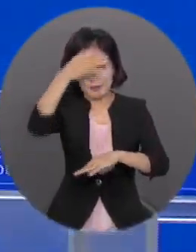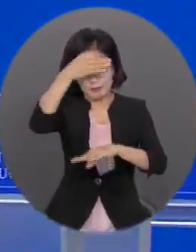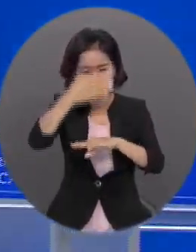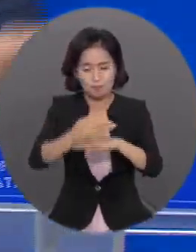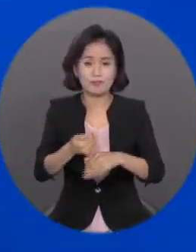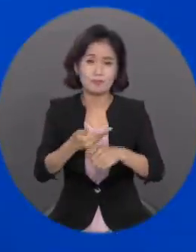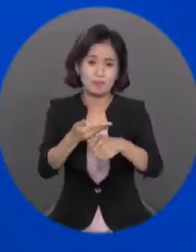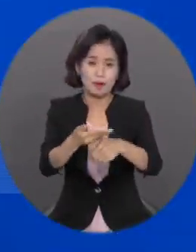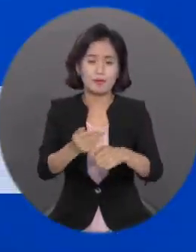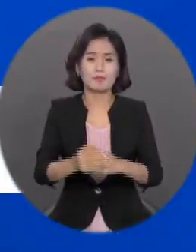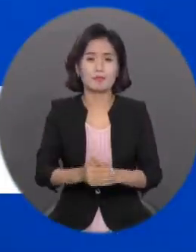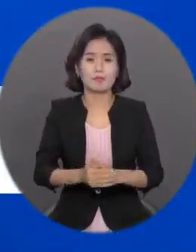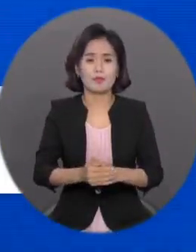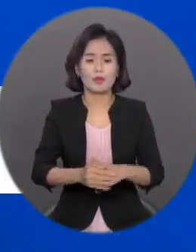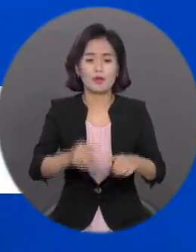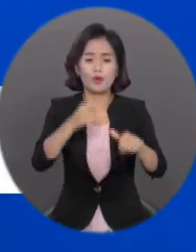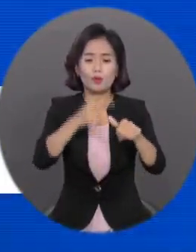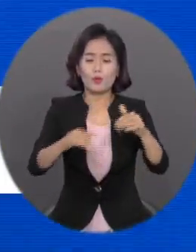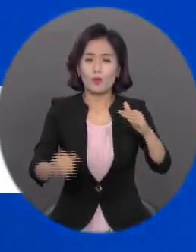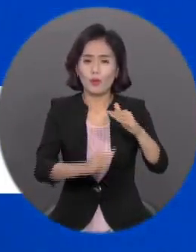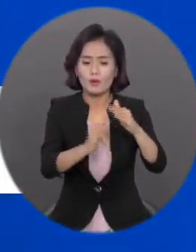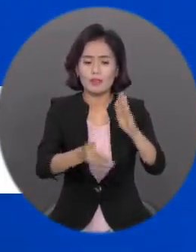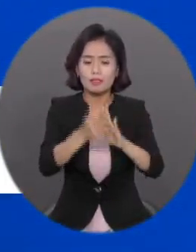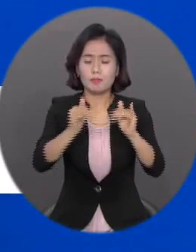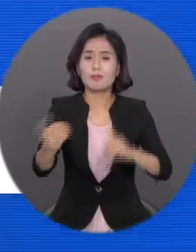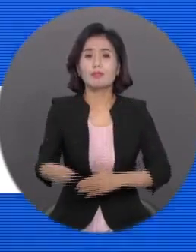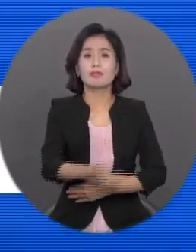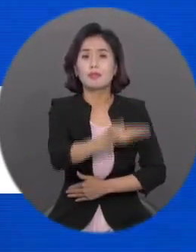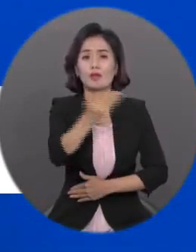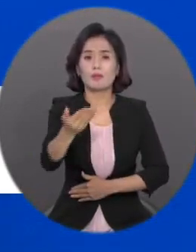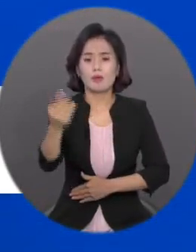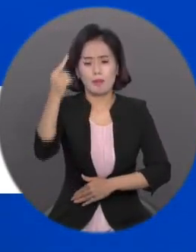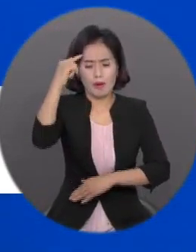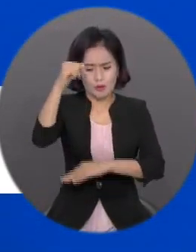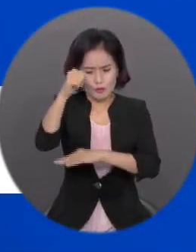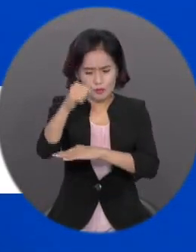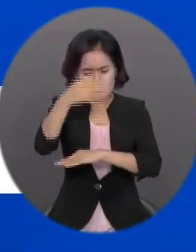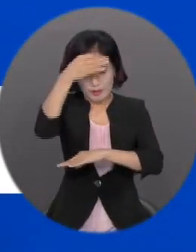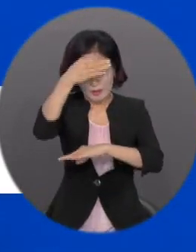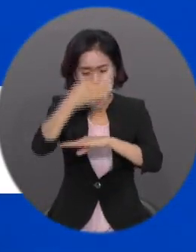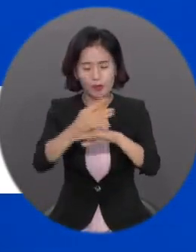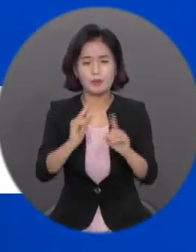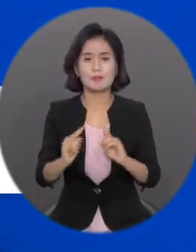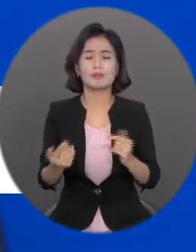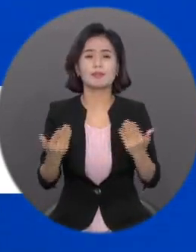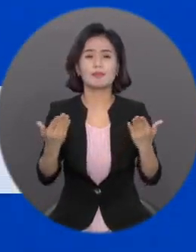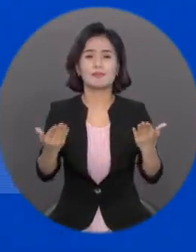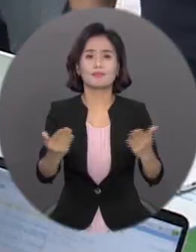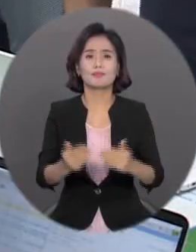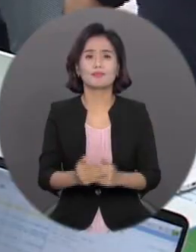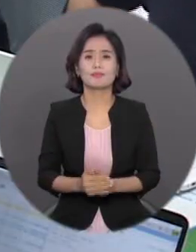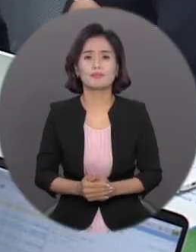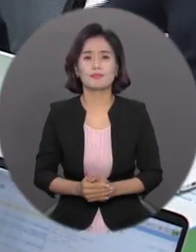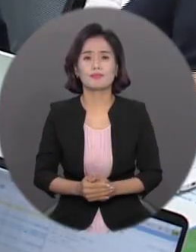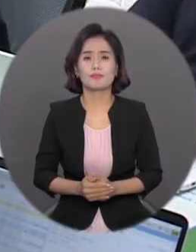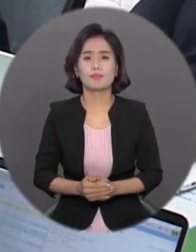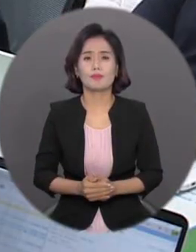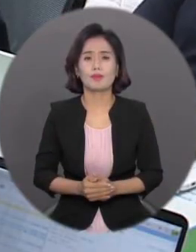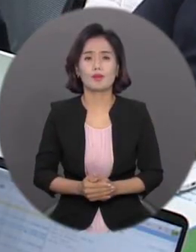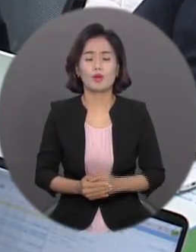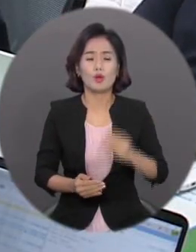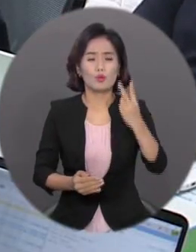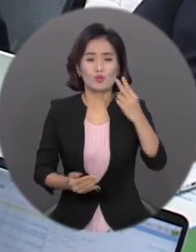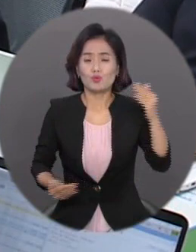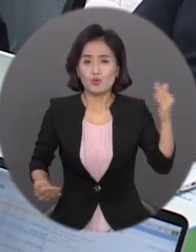숙였습니다. 교육가족과 시민 여러분들께 머리 숙여 송구하다는 말씀을 올립니다. 두